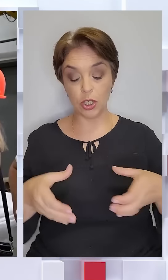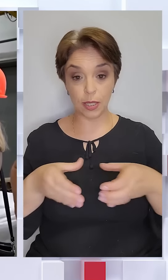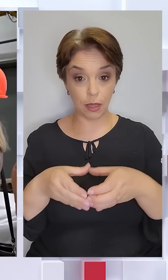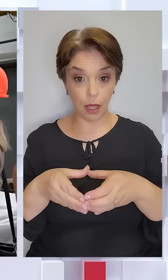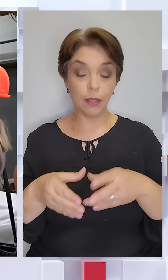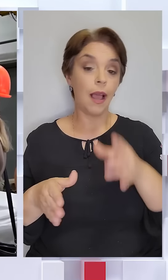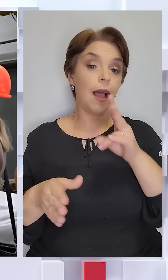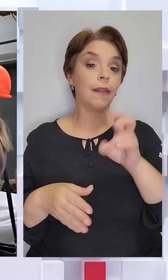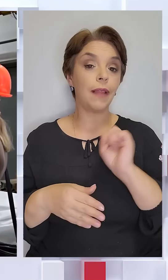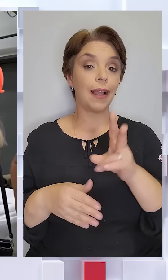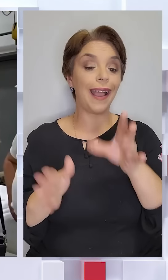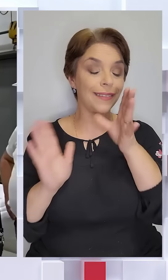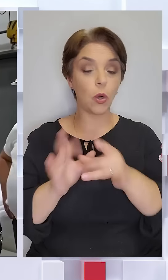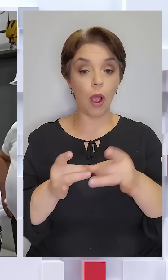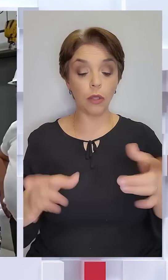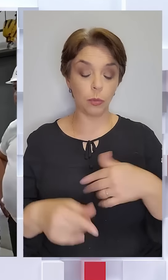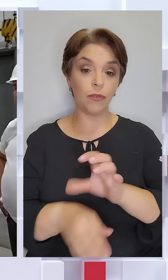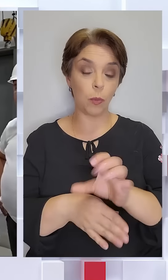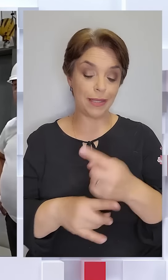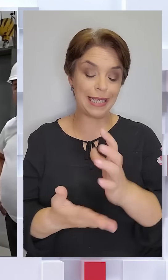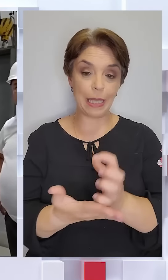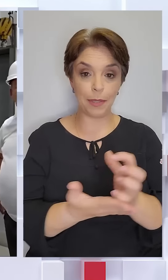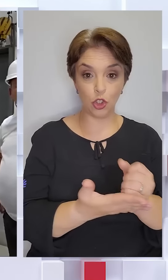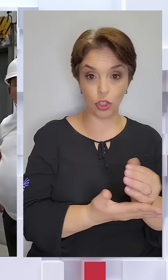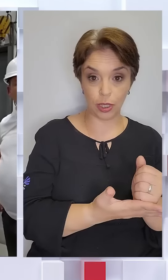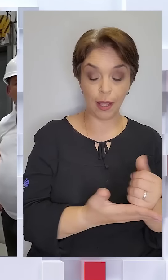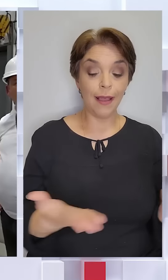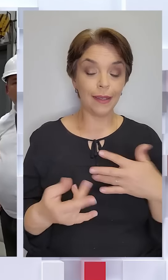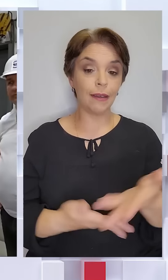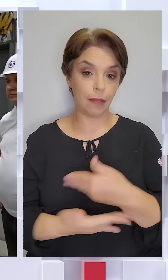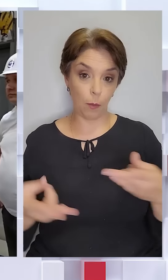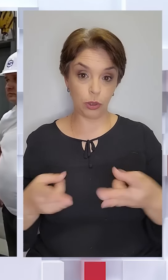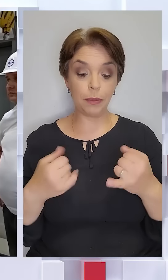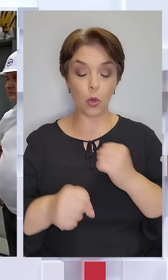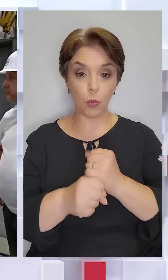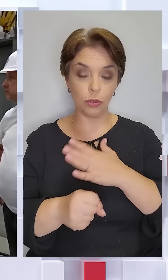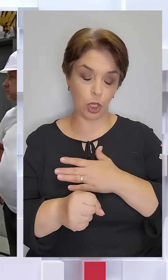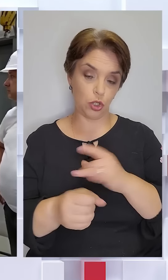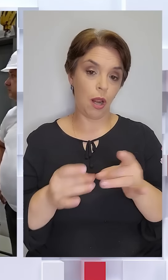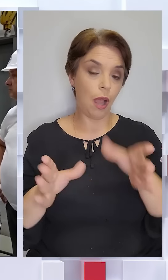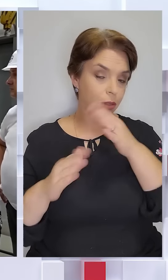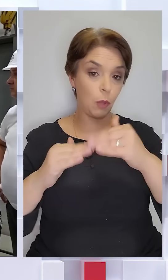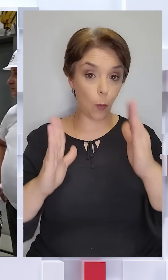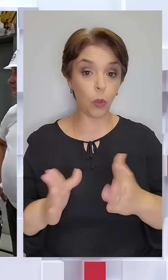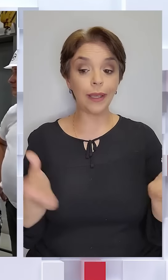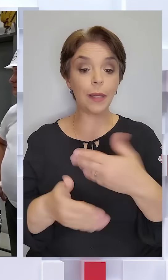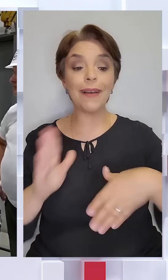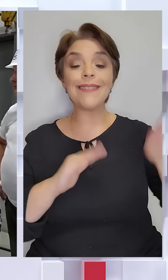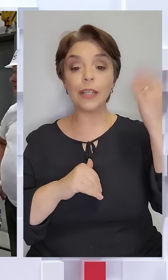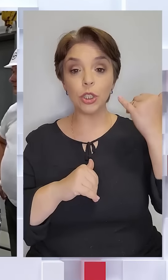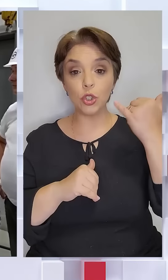на енергоатом. І він фактично виробляє ті запасні частини, які нам потрібні для роботи наших атомних енергоблоків, які ми